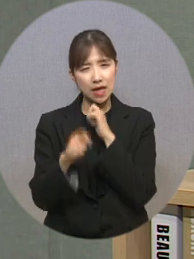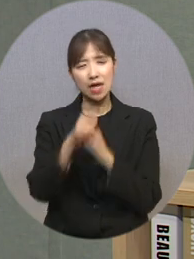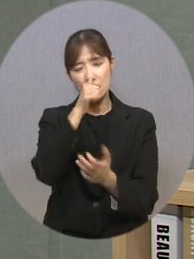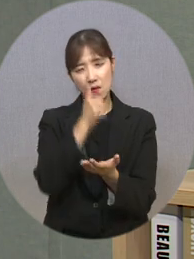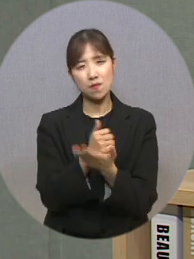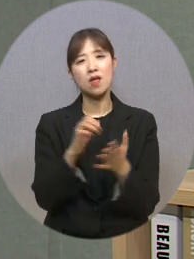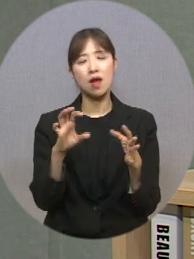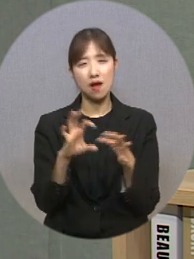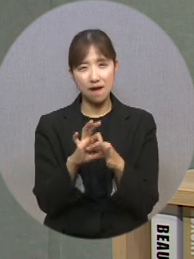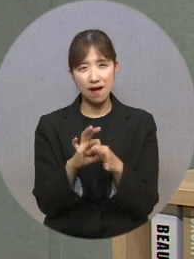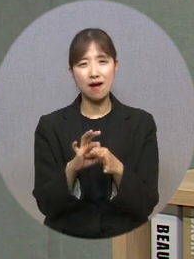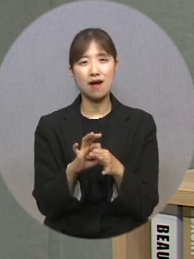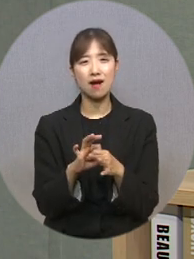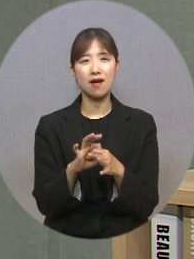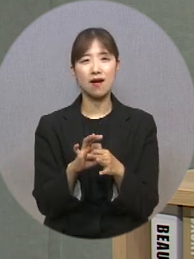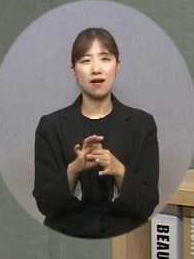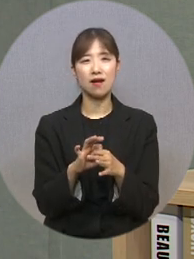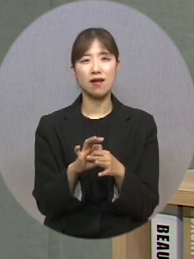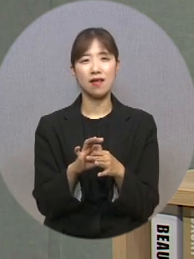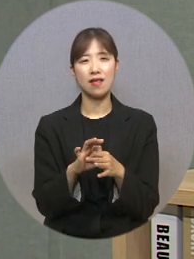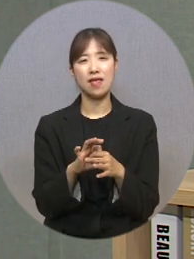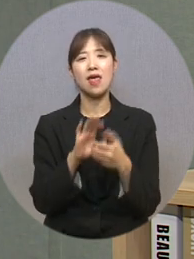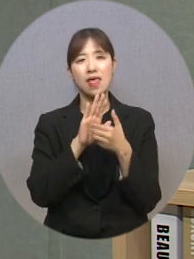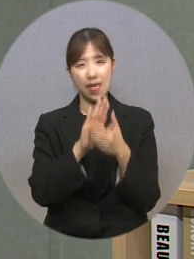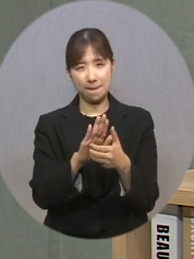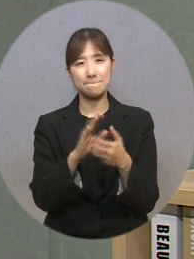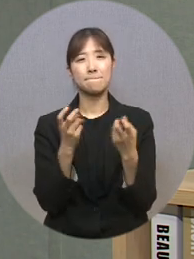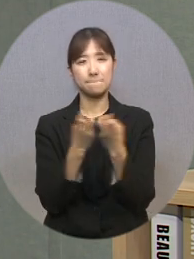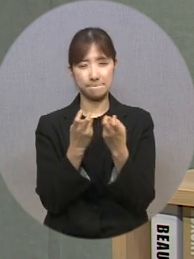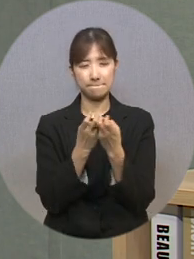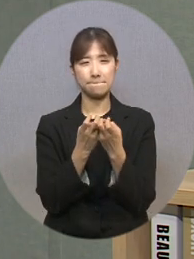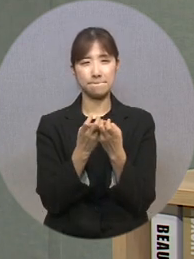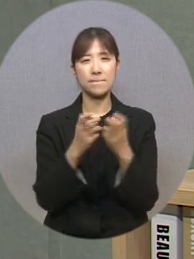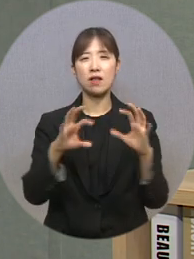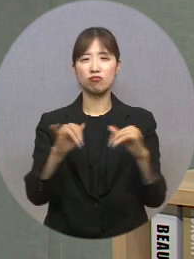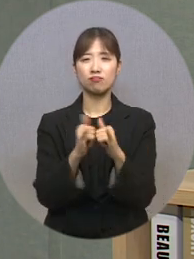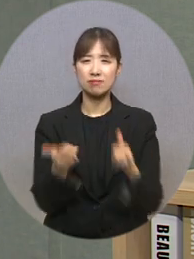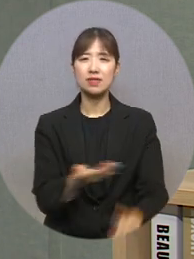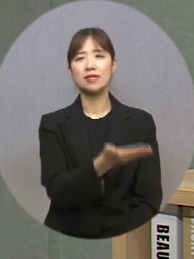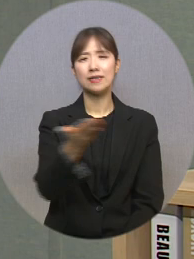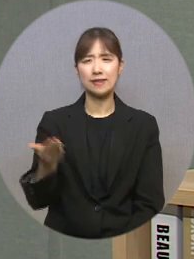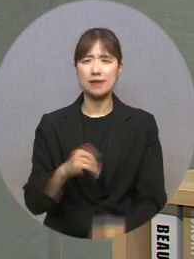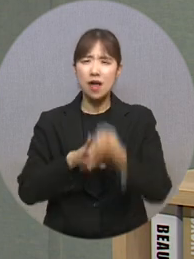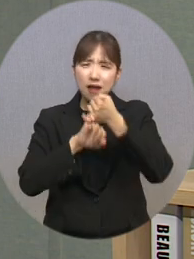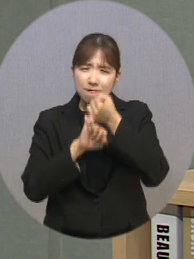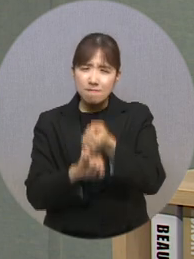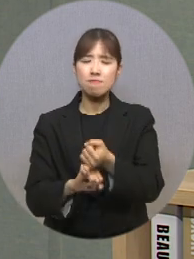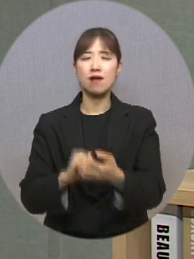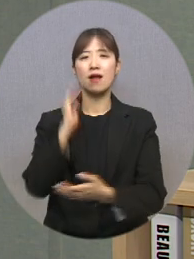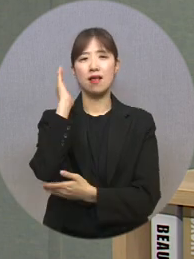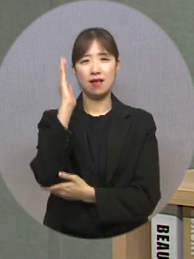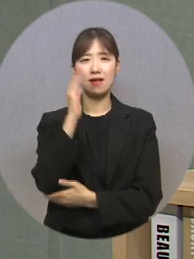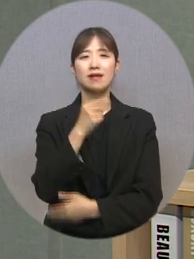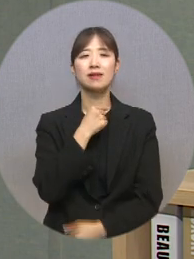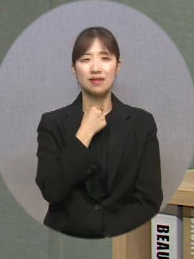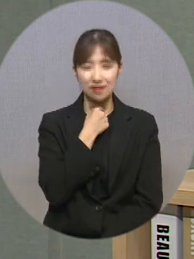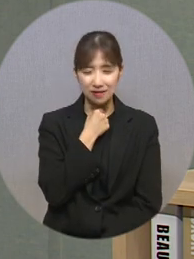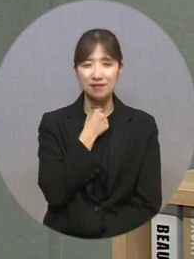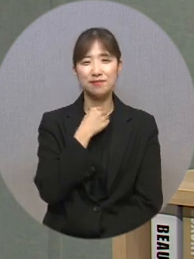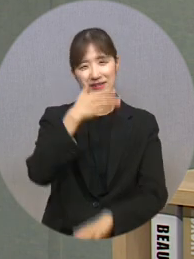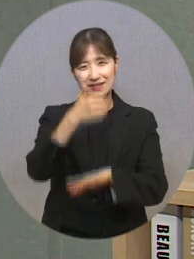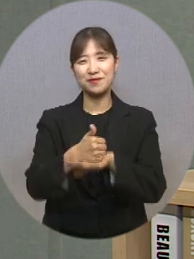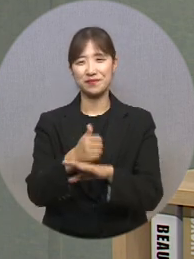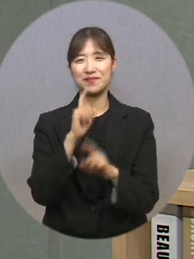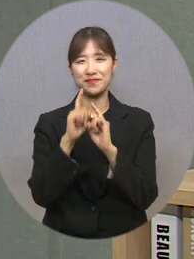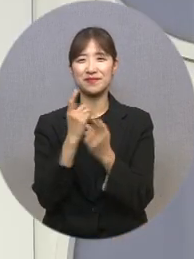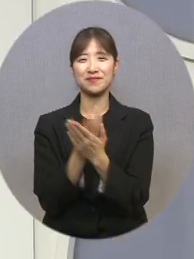범죄 같은 거에 대한 예방책으로 예. 국민들에게 좀 당부하고 싶은 얘기가 있으실 것 같아요. 아, 예. 한 말씀